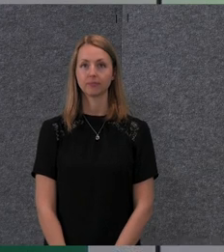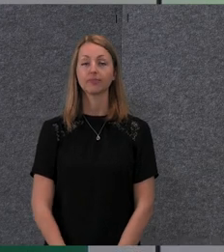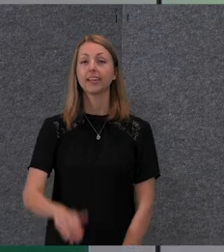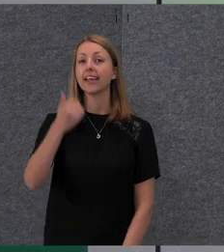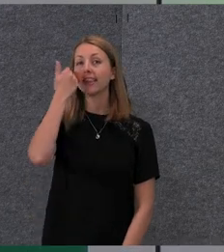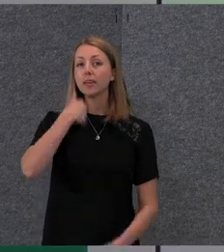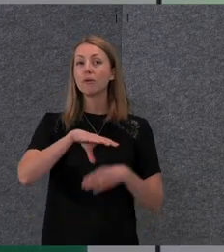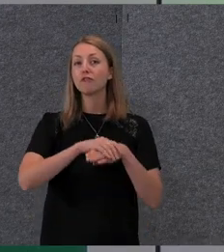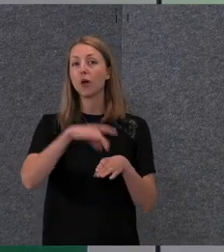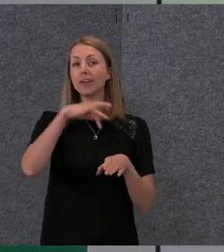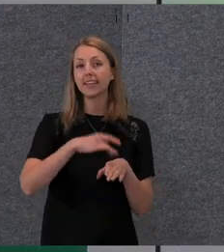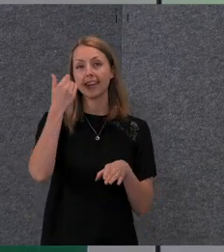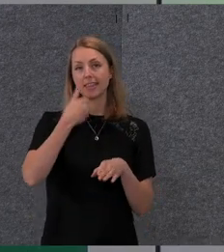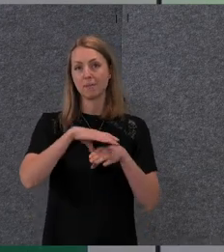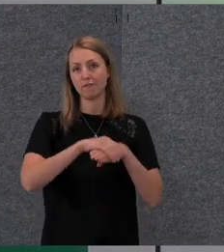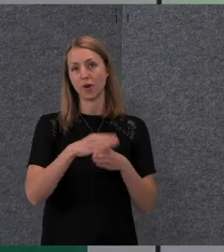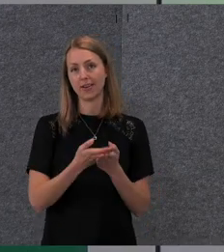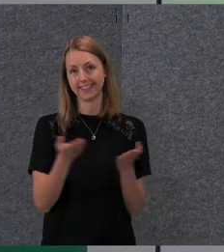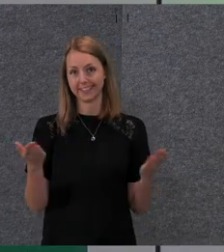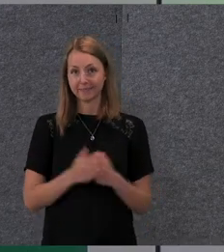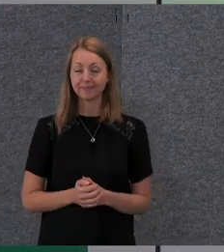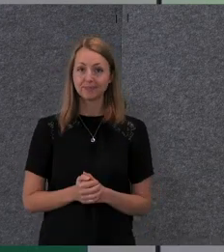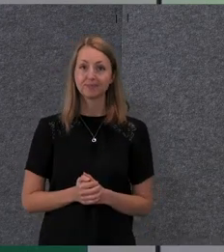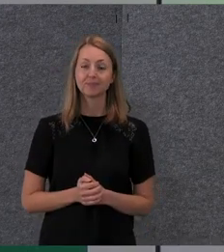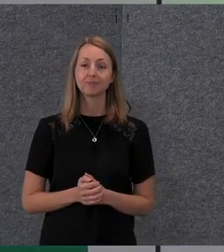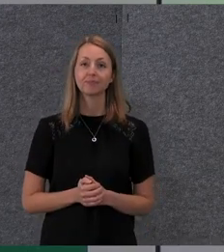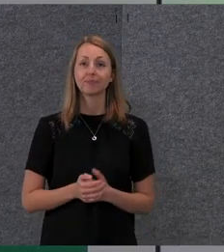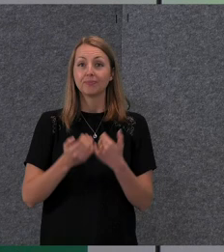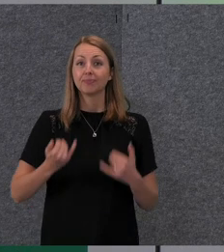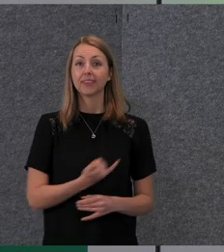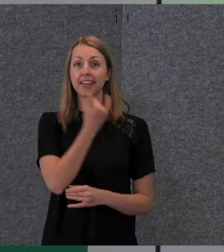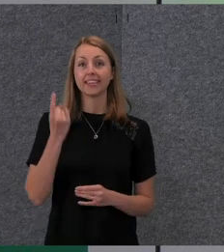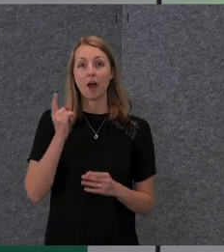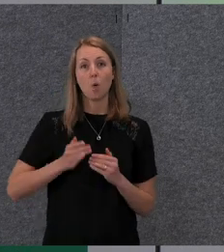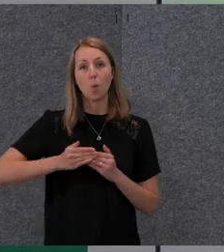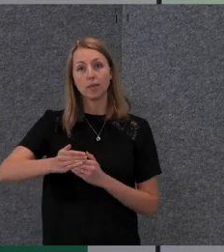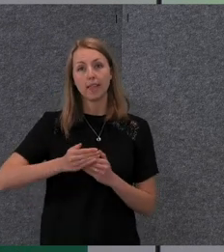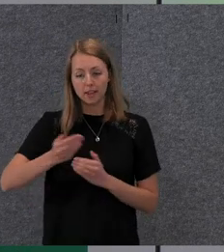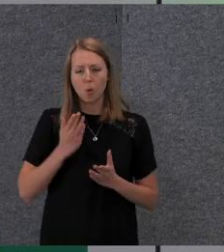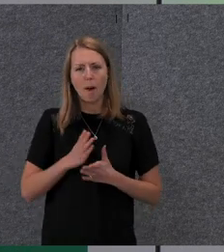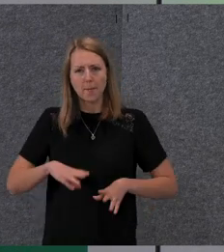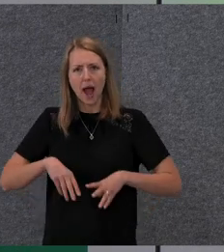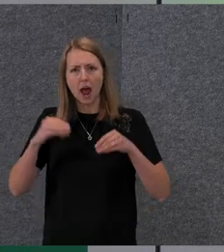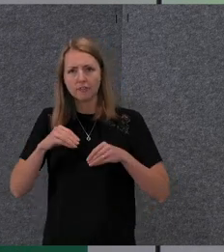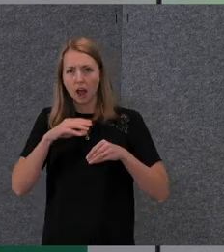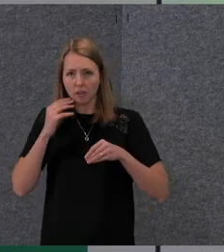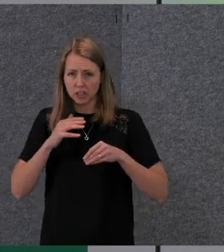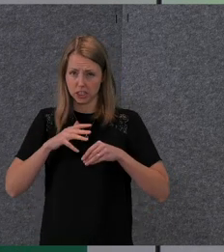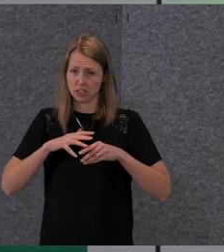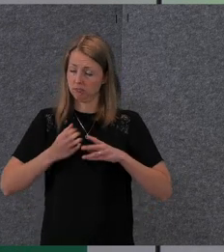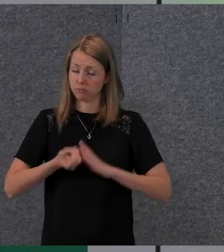Liebe Freundinnen und Freunde, wir leben am Anfang eines Jahrhunderts der Erschütterungen. Die Erde